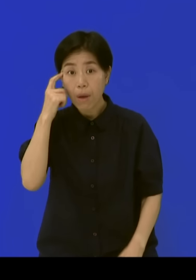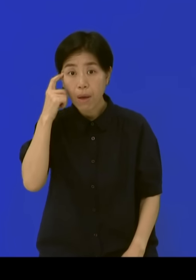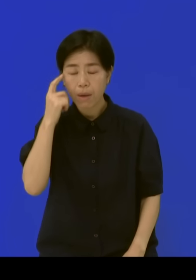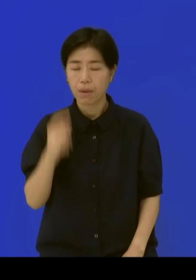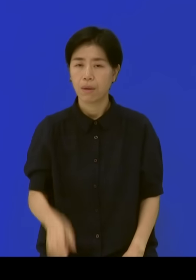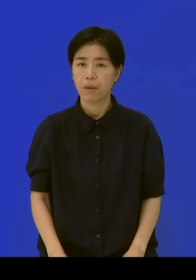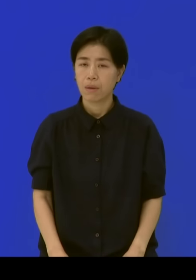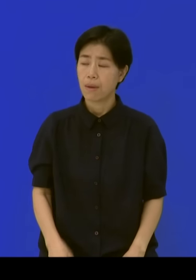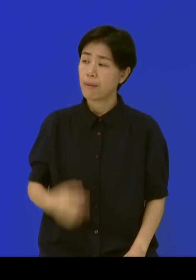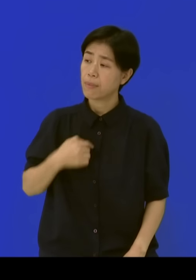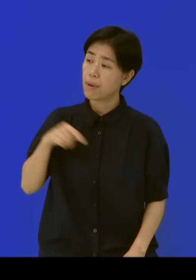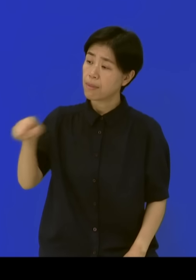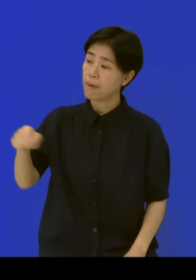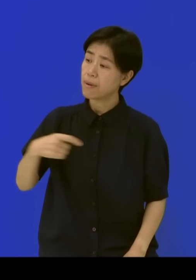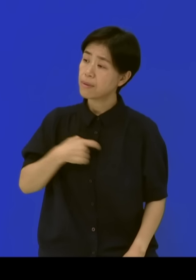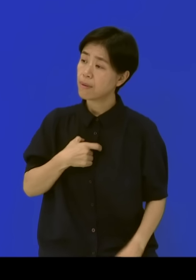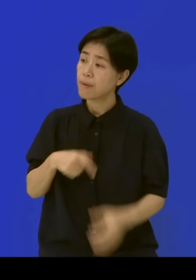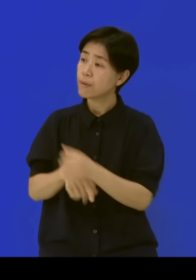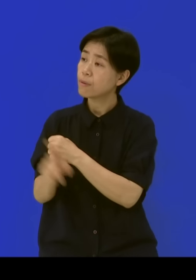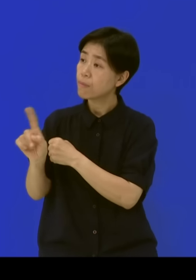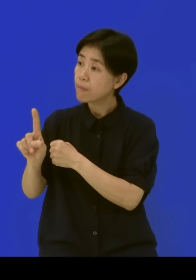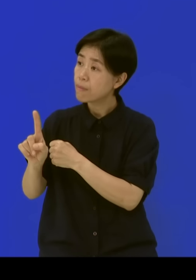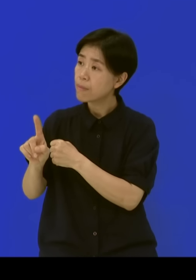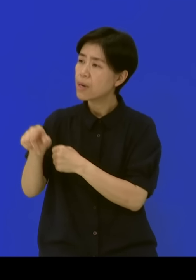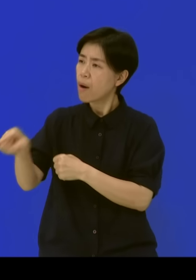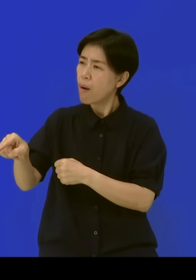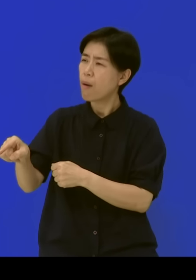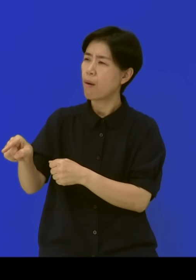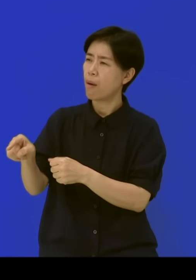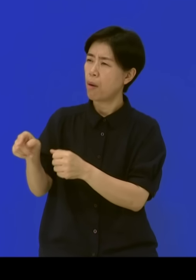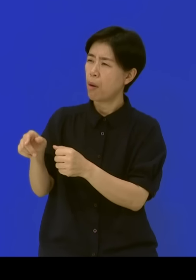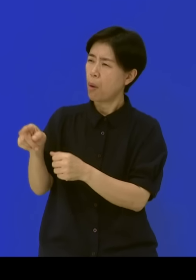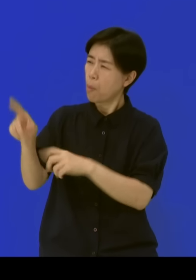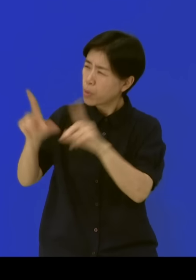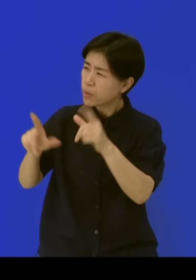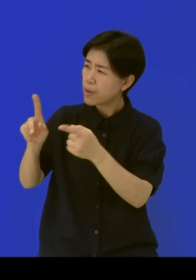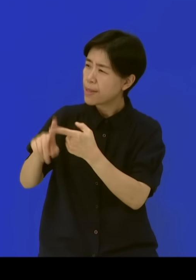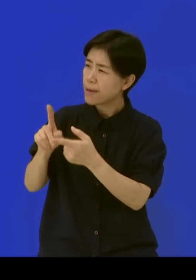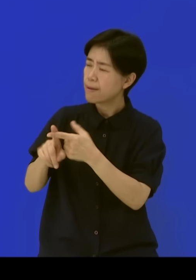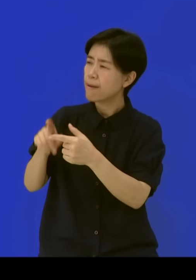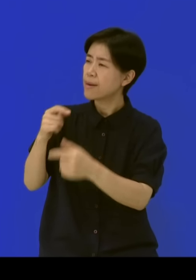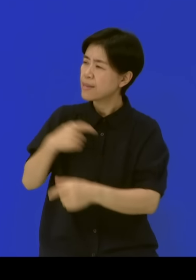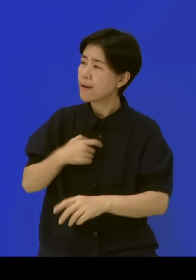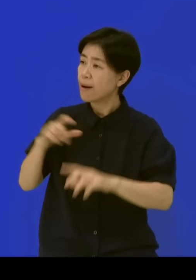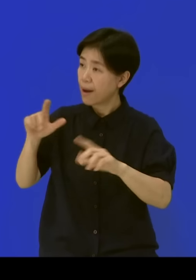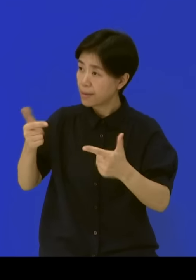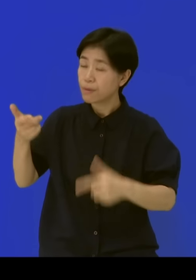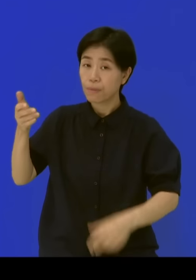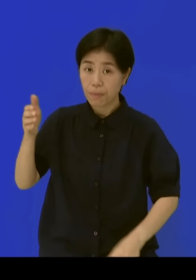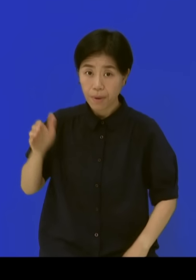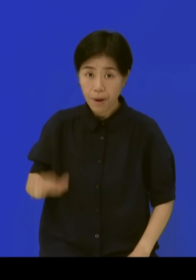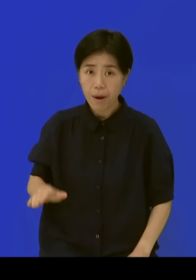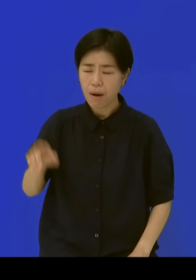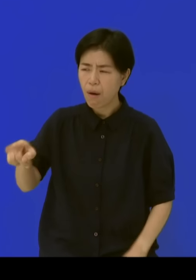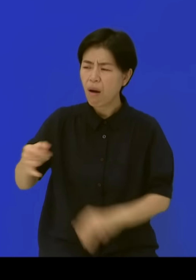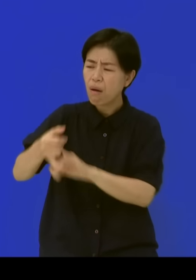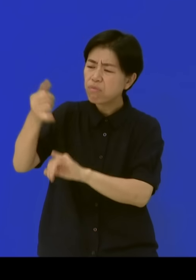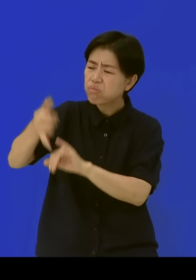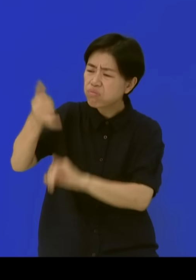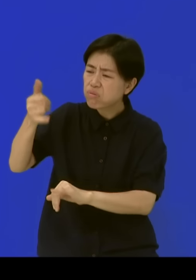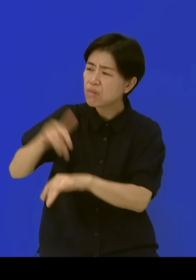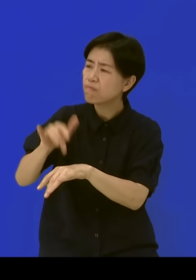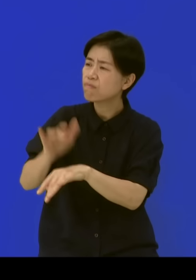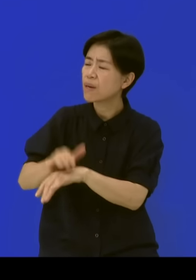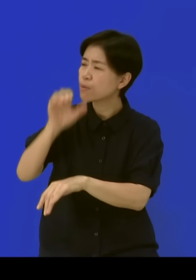게 아니라 네가 약속을 안 지키고 뭐 이런 것들이 널 좋아하고 싶은데 너를 싫어하게 만든다. 그래서